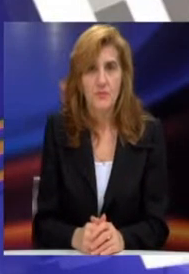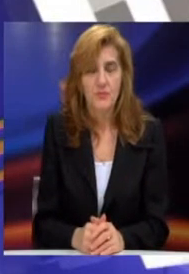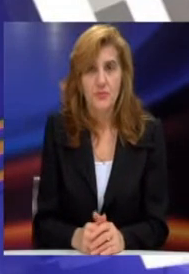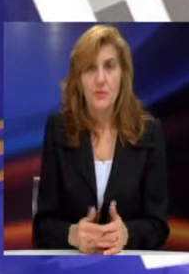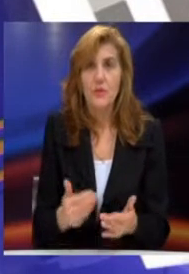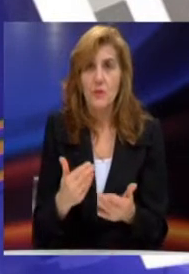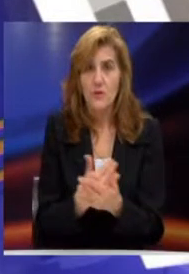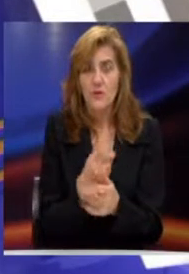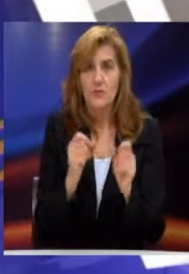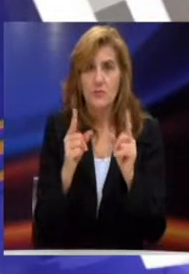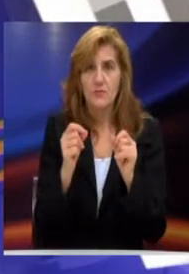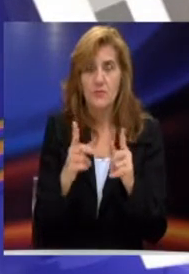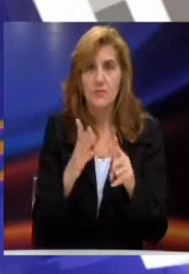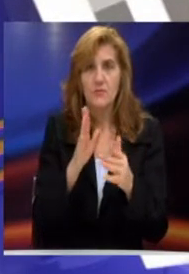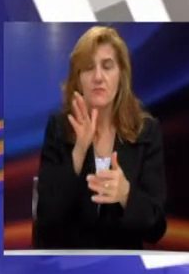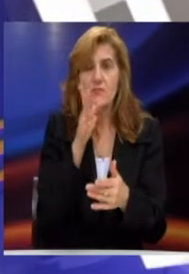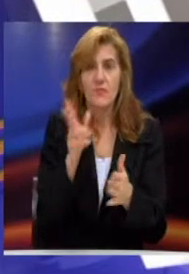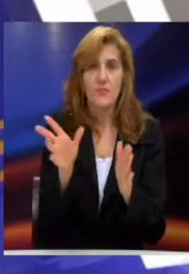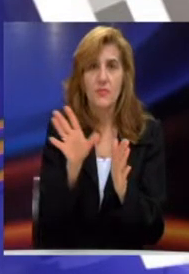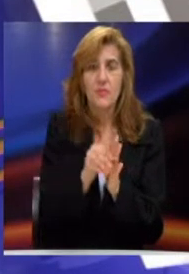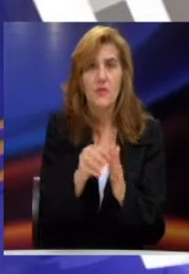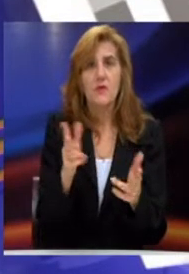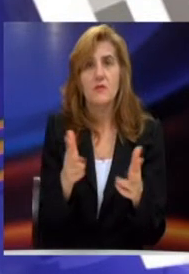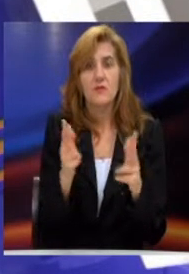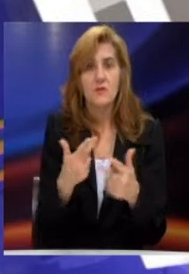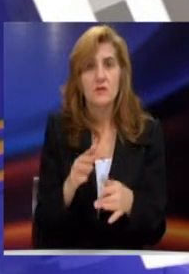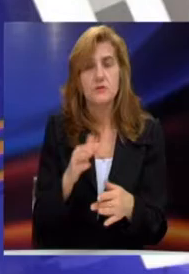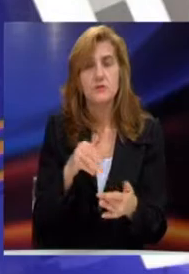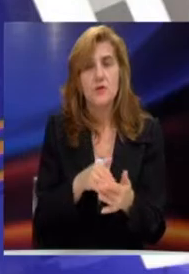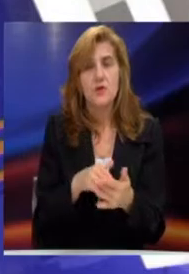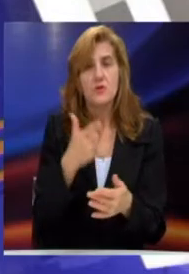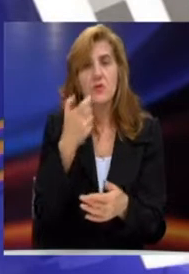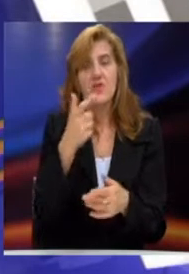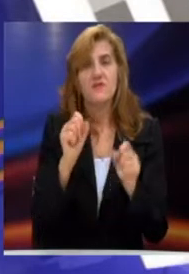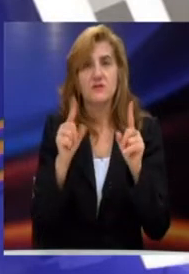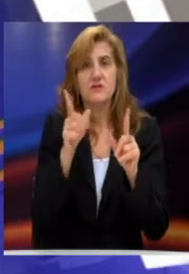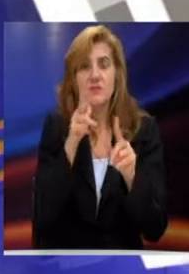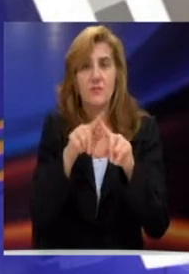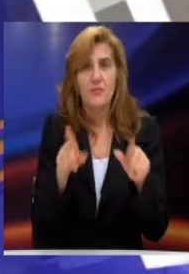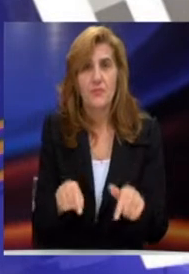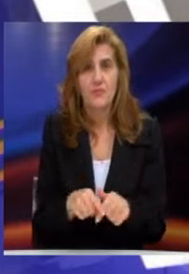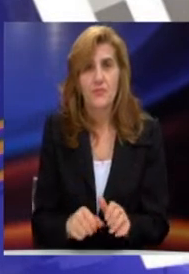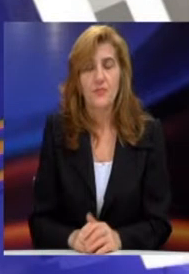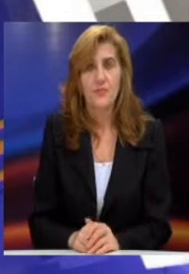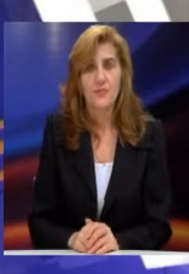Na novi konkurs, za koji je opredeljeno oko 150 miliona dinara, pristiglo je 217 prijava.